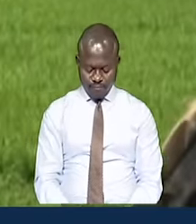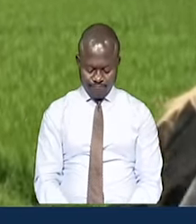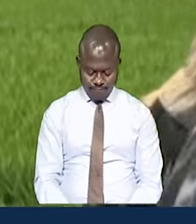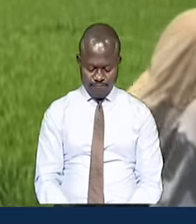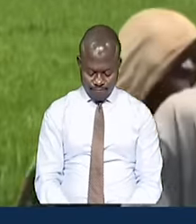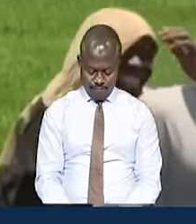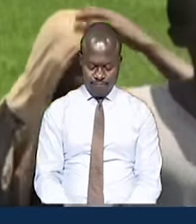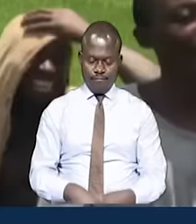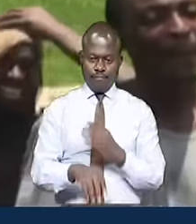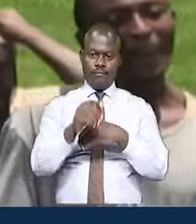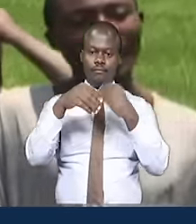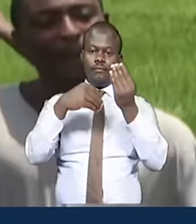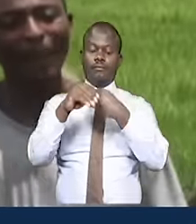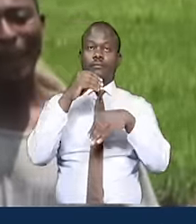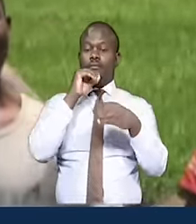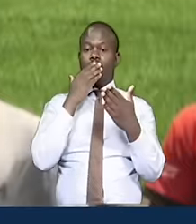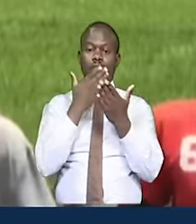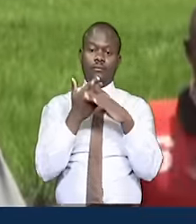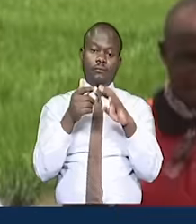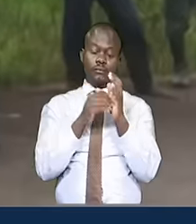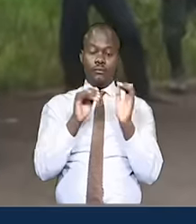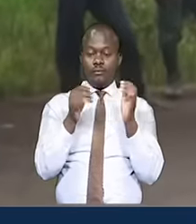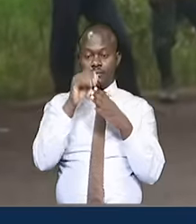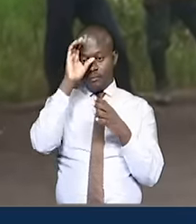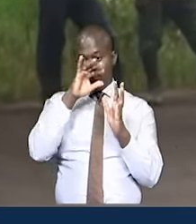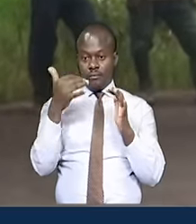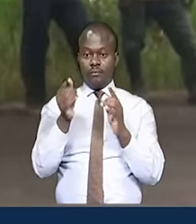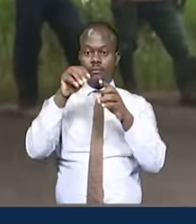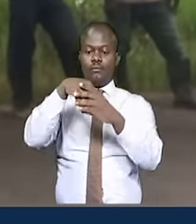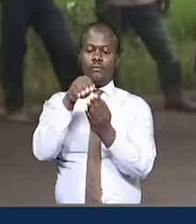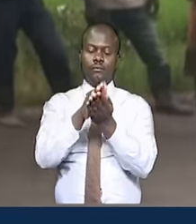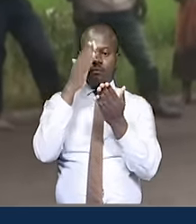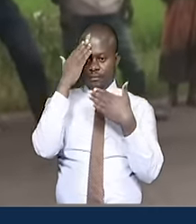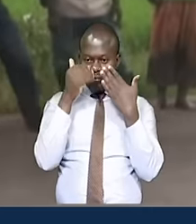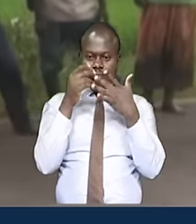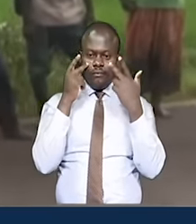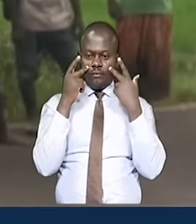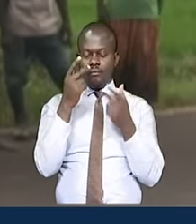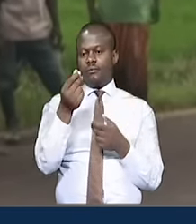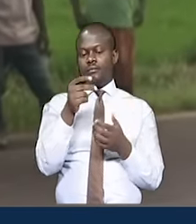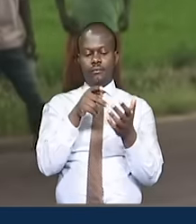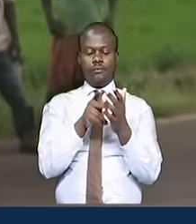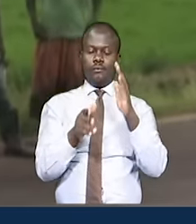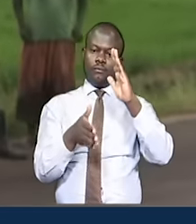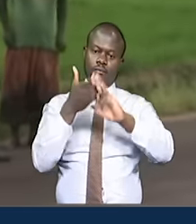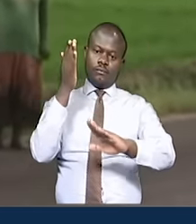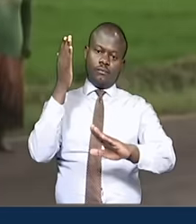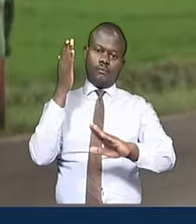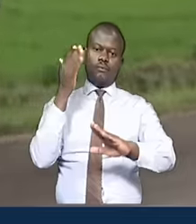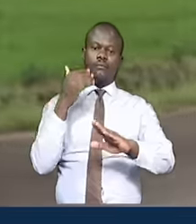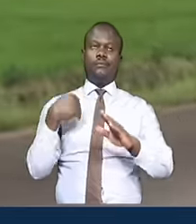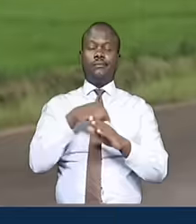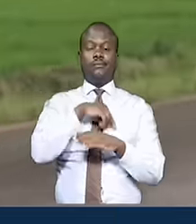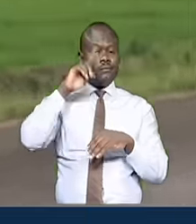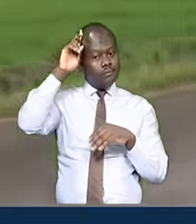neza ariko twagerageje gushaka uburyo bwose twagana amabanki kugira ngo tubone amafaranga yo kwishyura vuba ntekereza ko